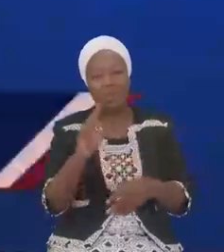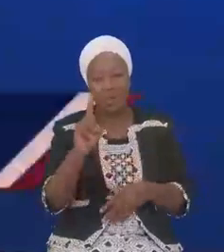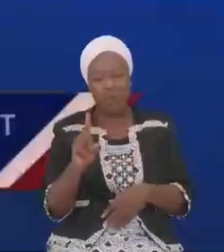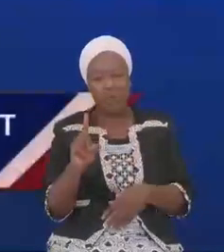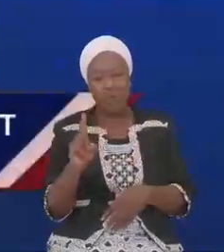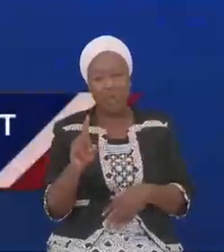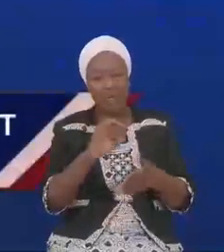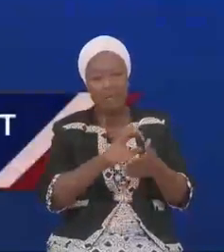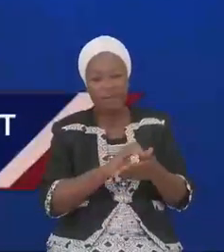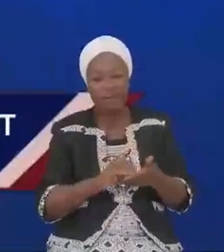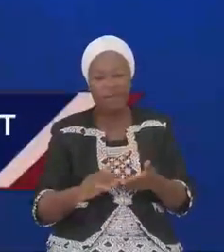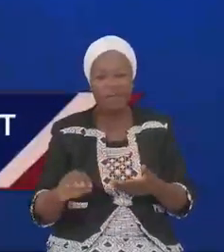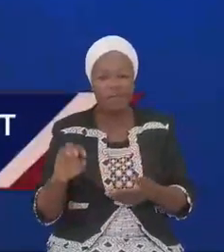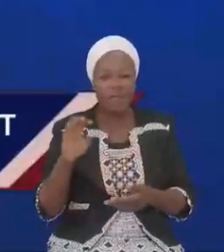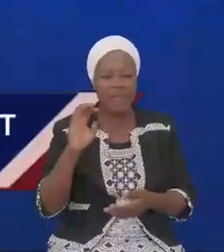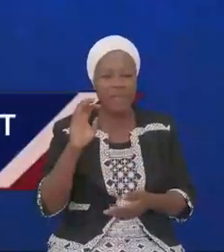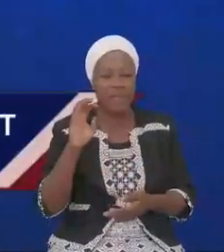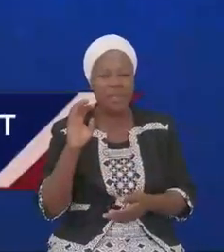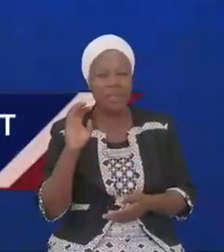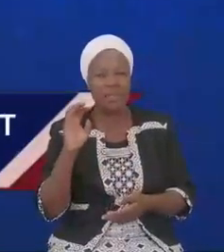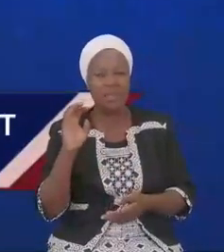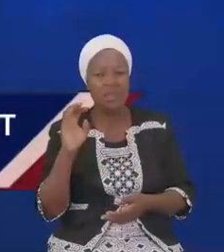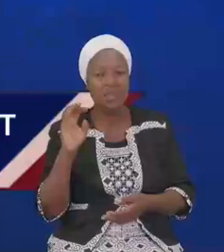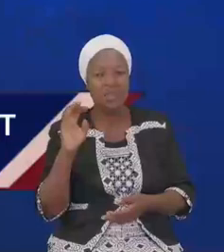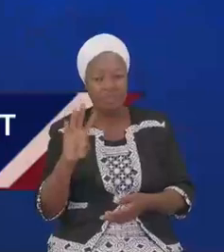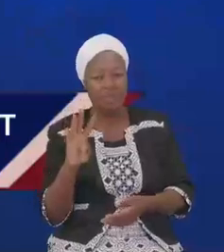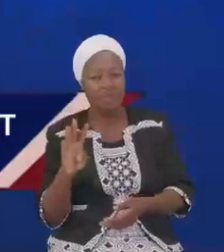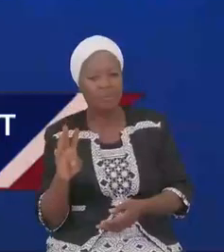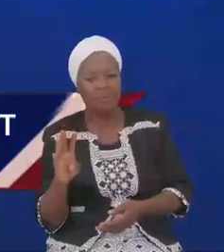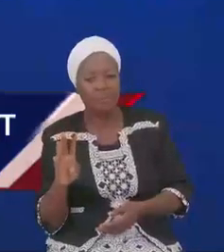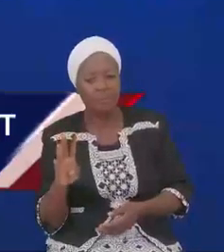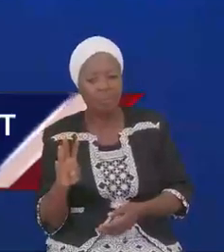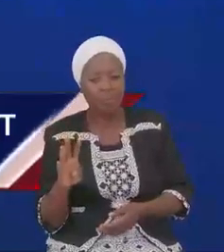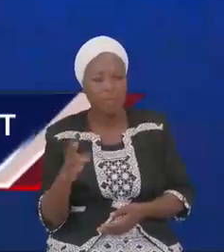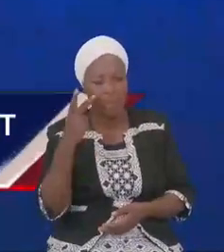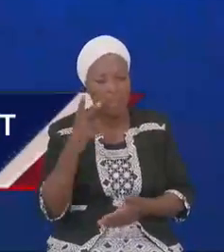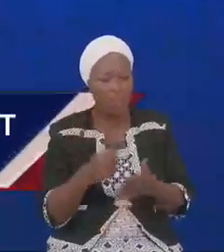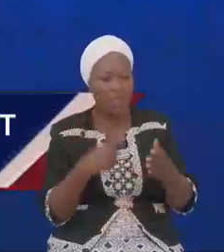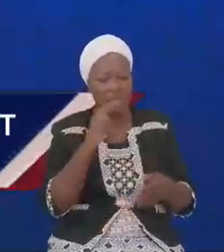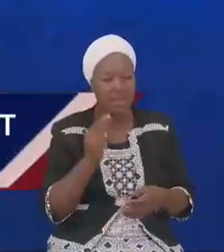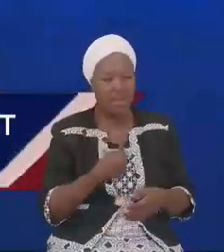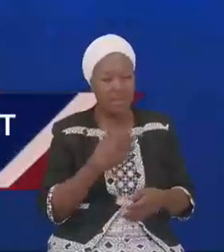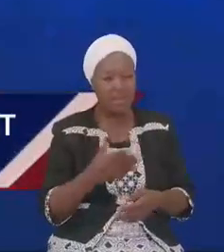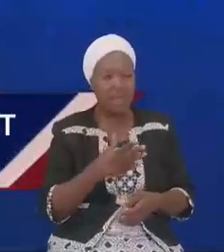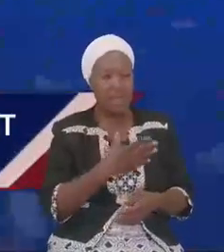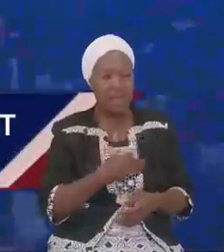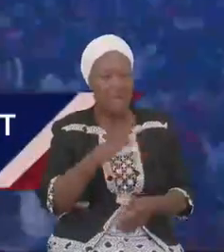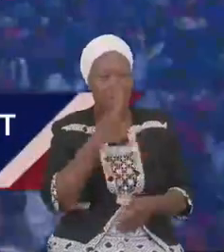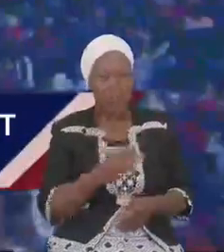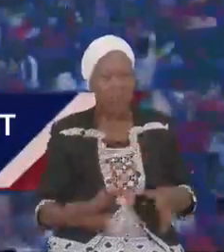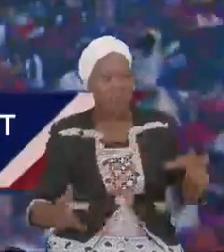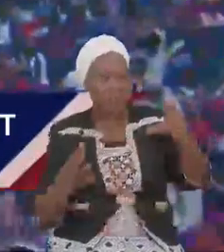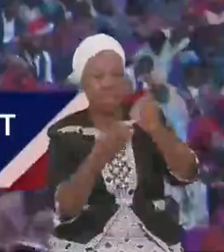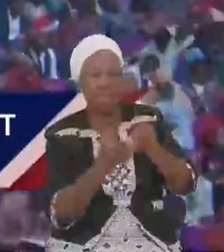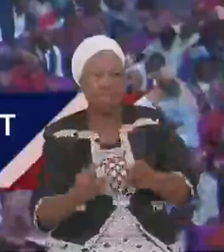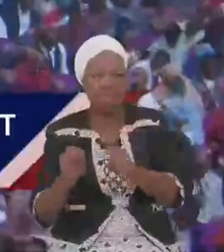verset 4. Acte 1, verset 4. Regardez ce qui est dit là-bas. Comme